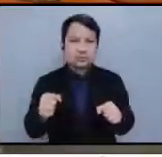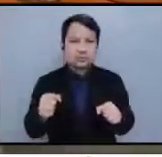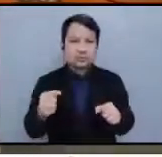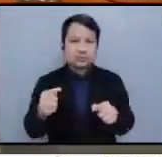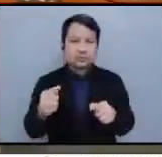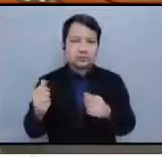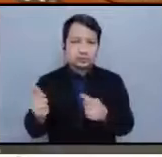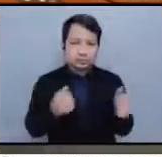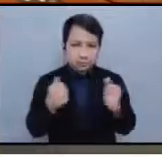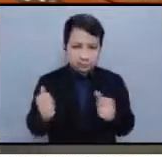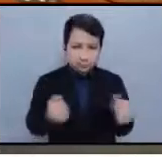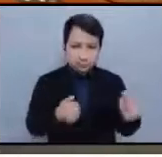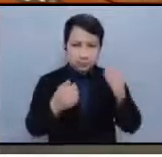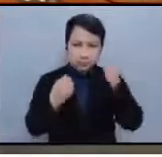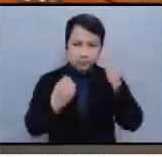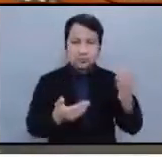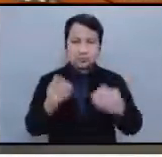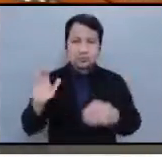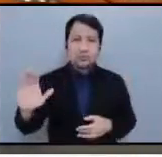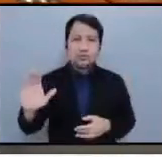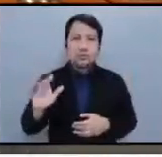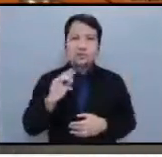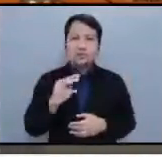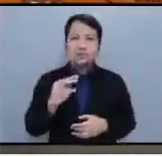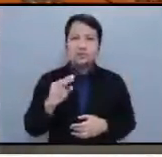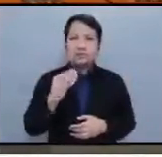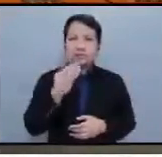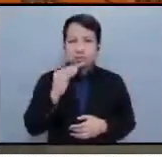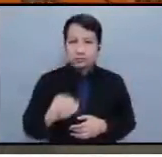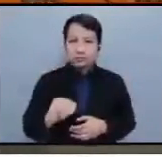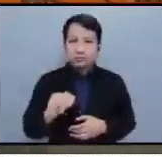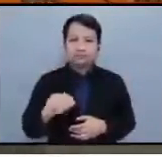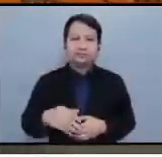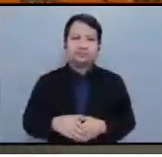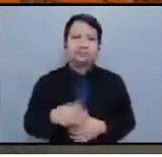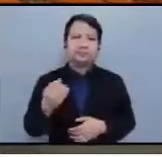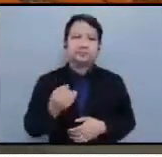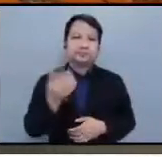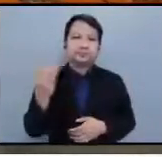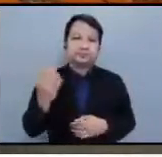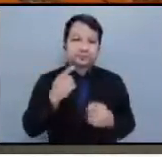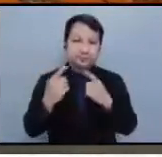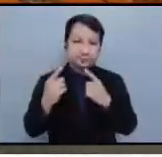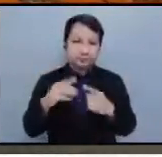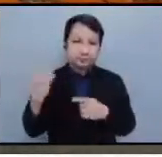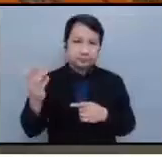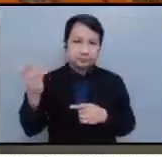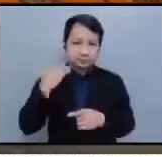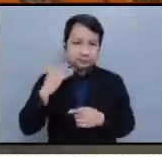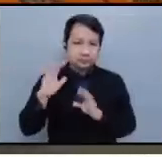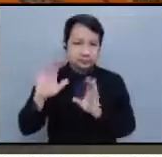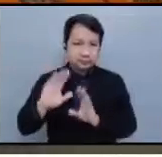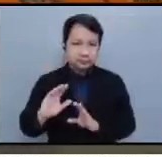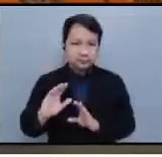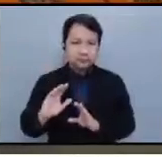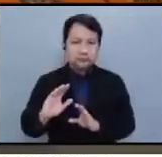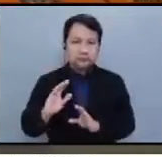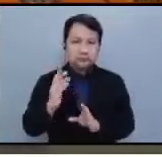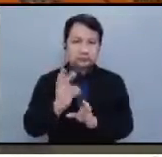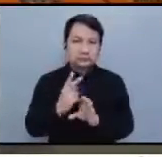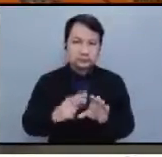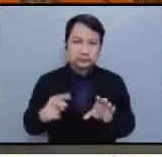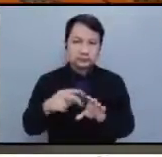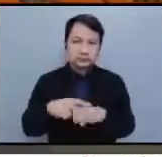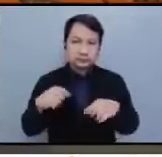lamang sila doon mismo sa memorandum order. May ilang nga tayo nakausap, noong Lunes to, nakapaghabal siya, pero mas okay daw